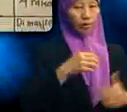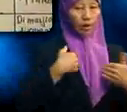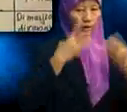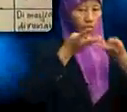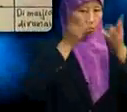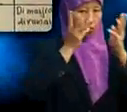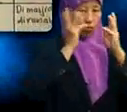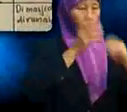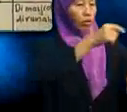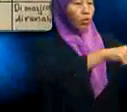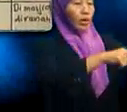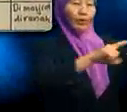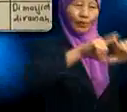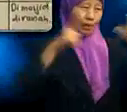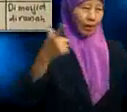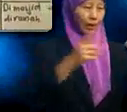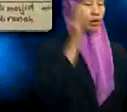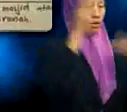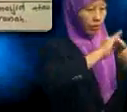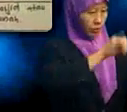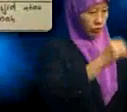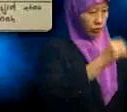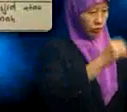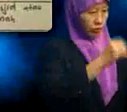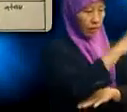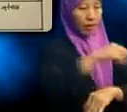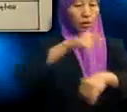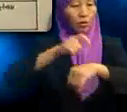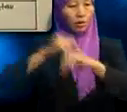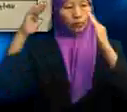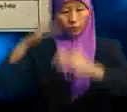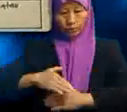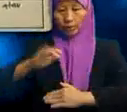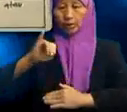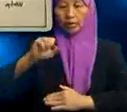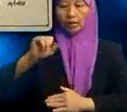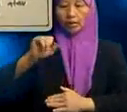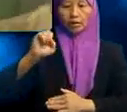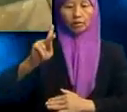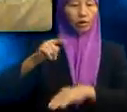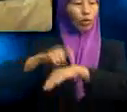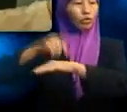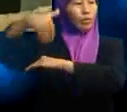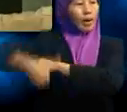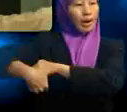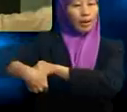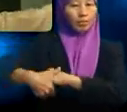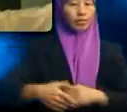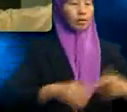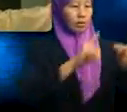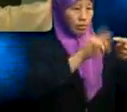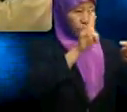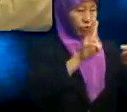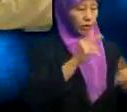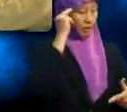segi waktu. Waktu solat Jumaat adalah tengah hari, manakala waktu solat Isyak pula waktu malam. Perbezaan yang kedua dari